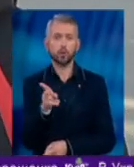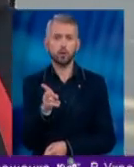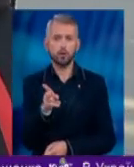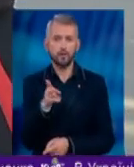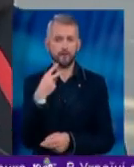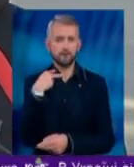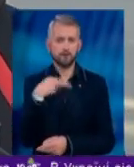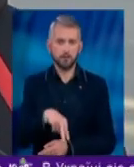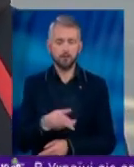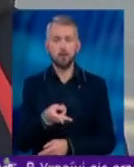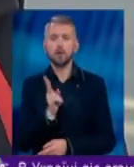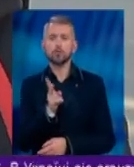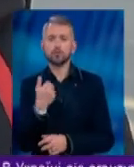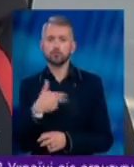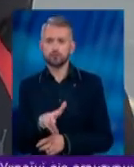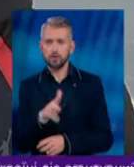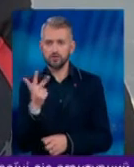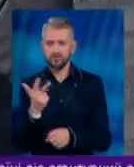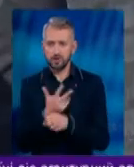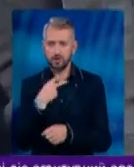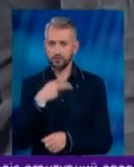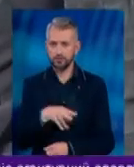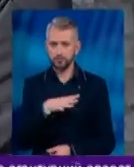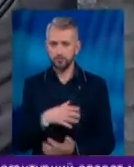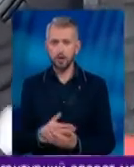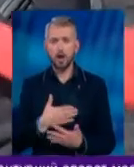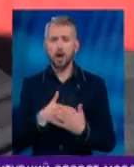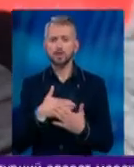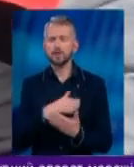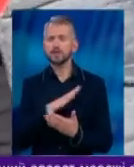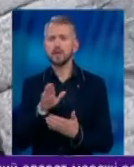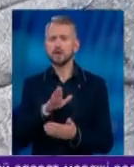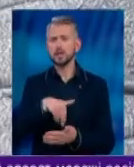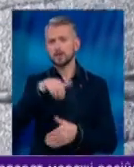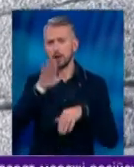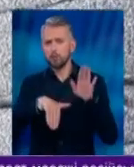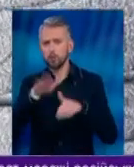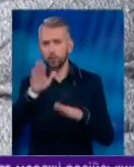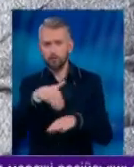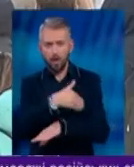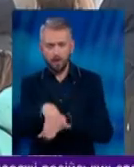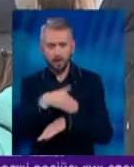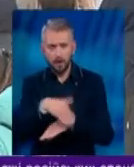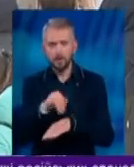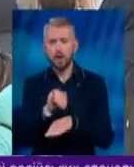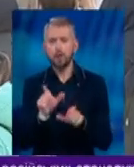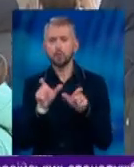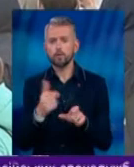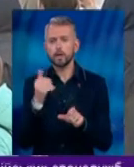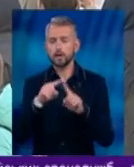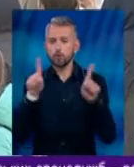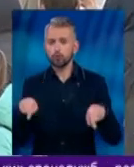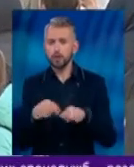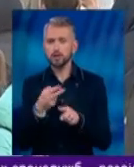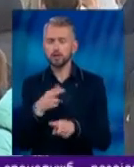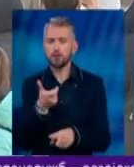тюрмі, хтось вже 3 роки відсидів. Активісти не тільки замальовували координати наркодилерів, а й блокували їхні сторінки для